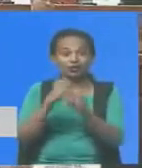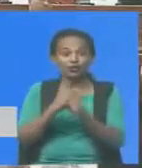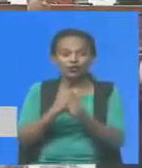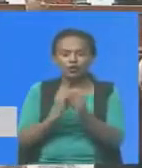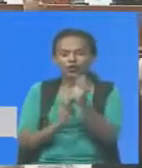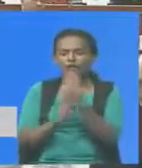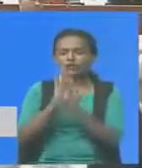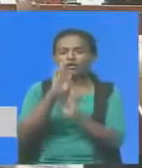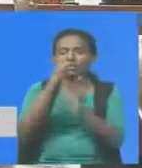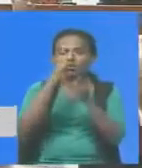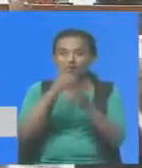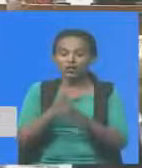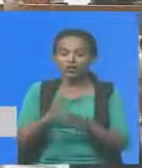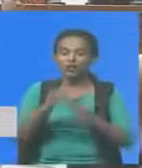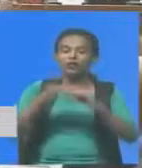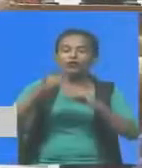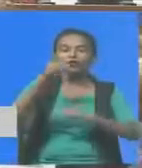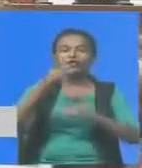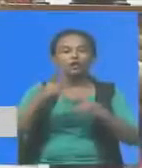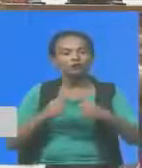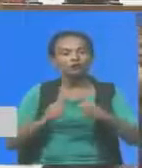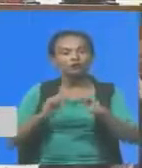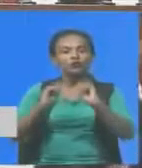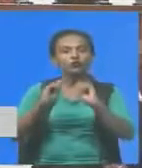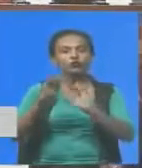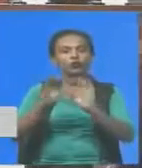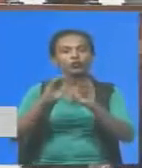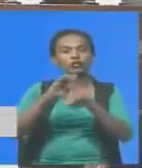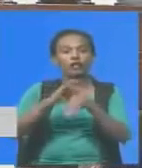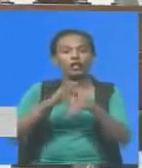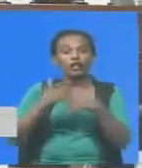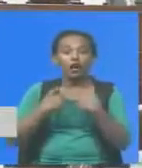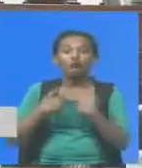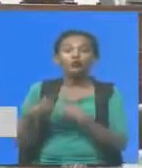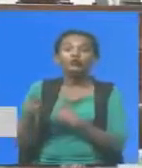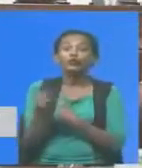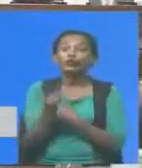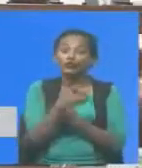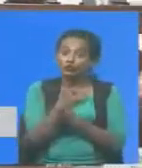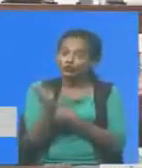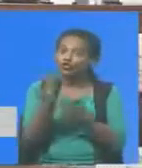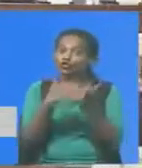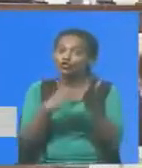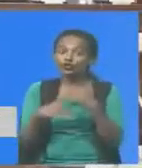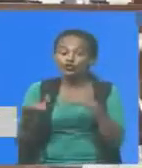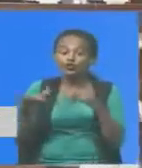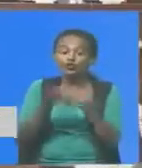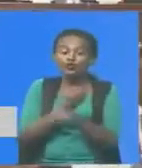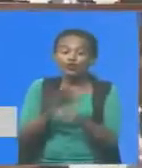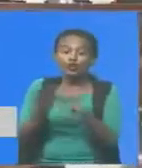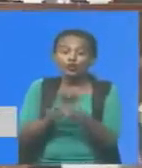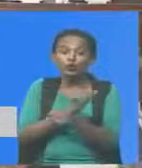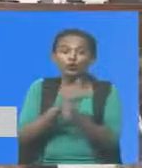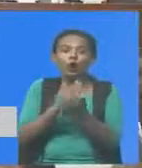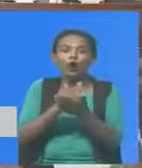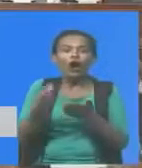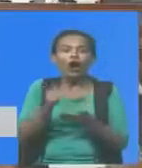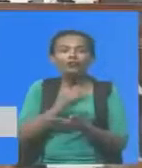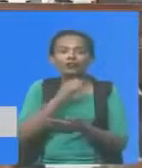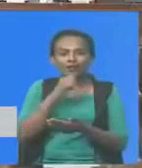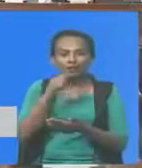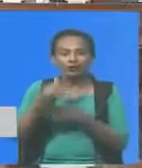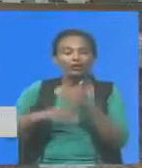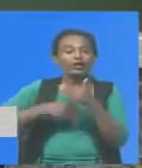ለማስከበር ከፍተኛ ጥረቶች በመደረግ ላይ ያሉ ቢሆንም ችግሩ ሙሉ ለሙሉ አልተቀረፈም።